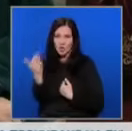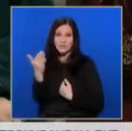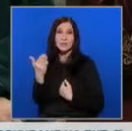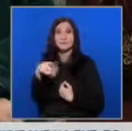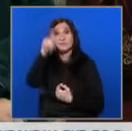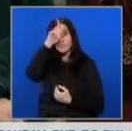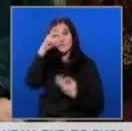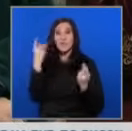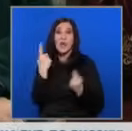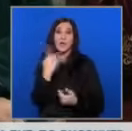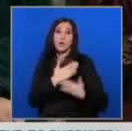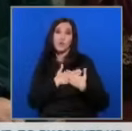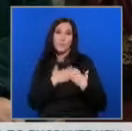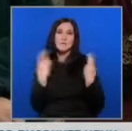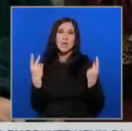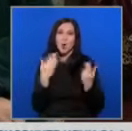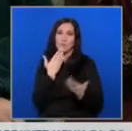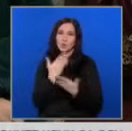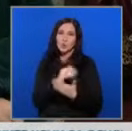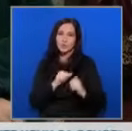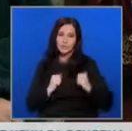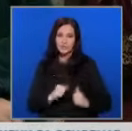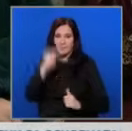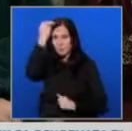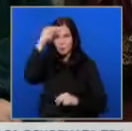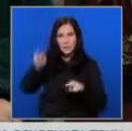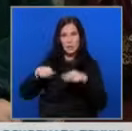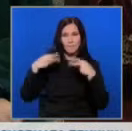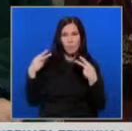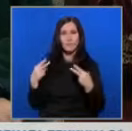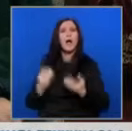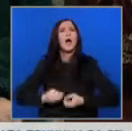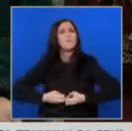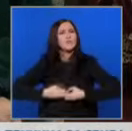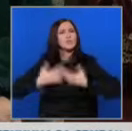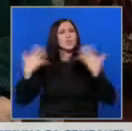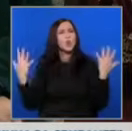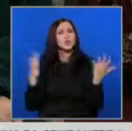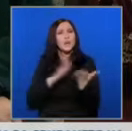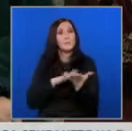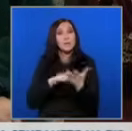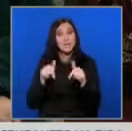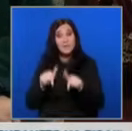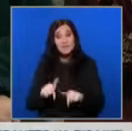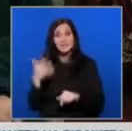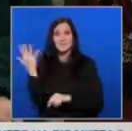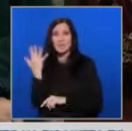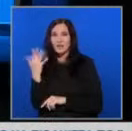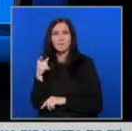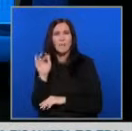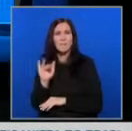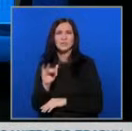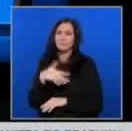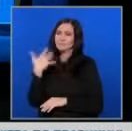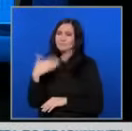София и да играя една от любимите си роли. Благодаря от сърце на българската публика за възторжените аплодисменти и днес и в петък. Това